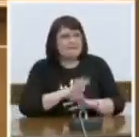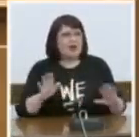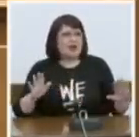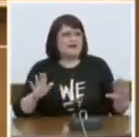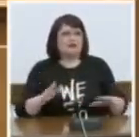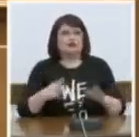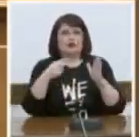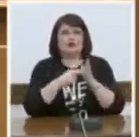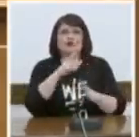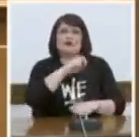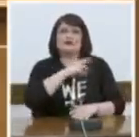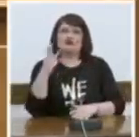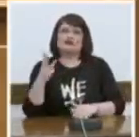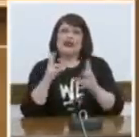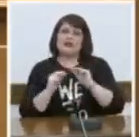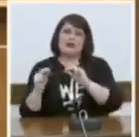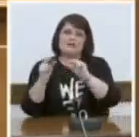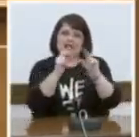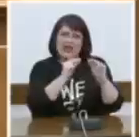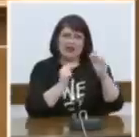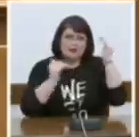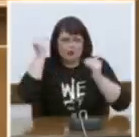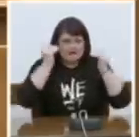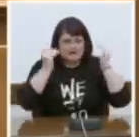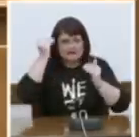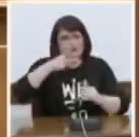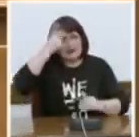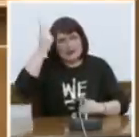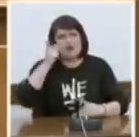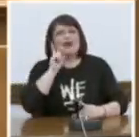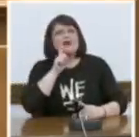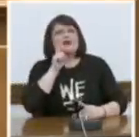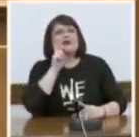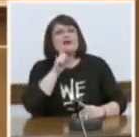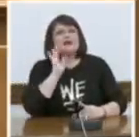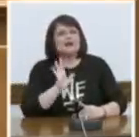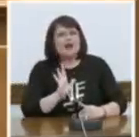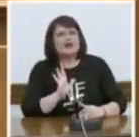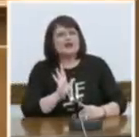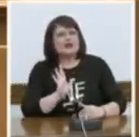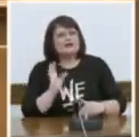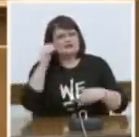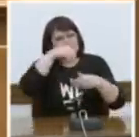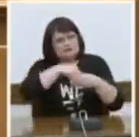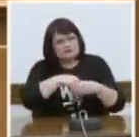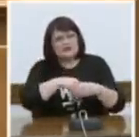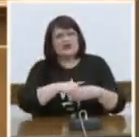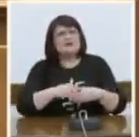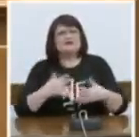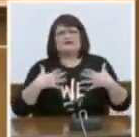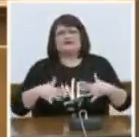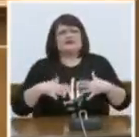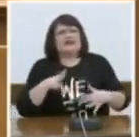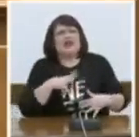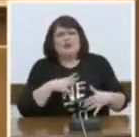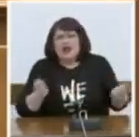να ανοίγουν συζητήσεις και απόψεις που αμφισβητούν το δικαίωμα των γυναικών να αποφασίζουν για το σώμα τους και για τη ζωή τους.